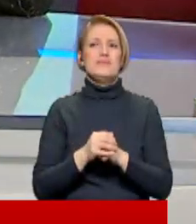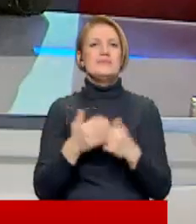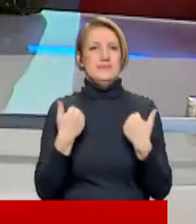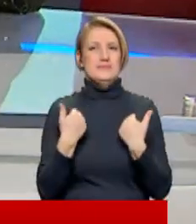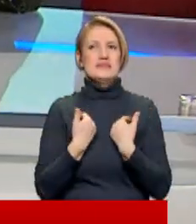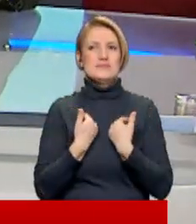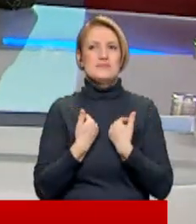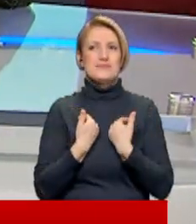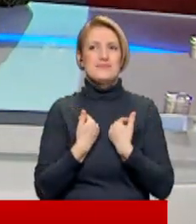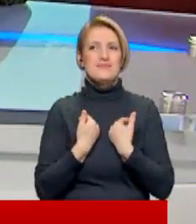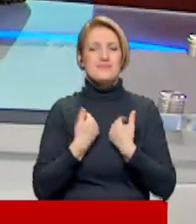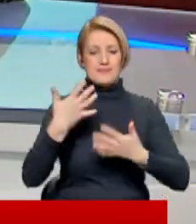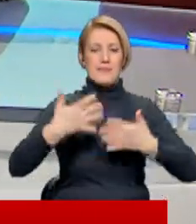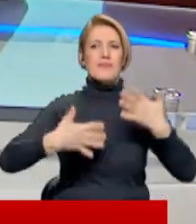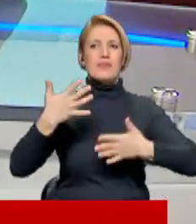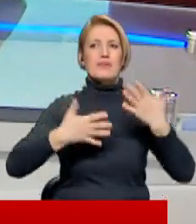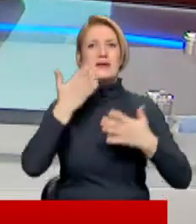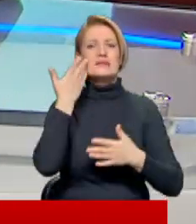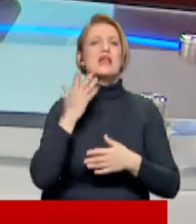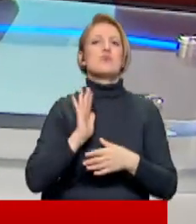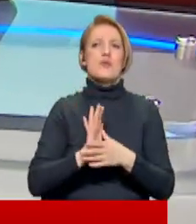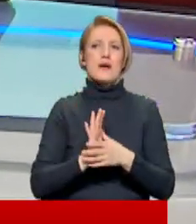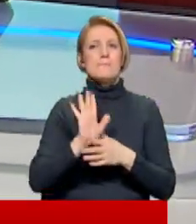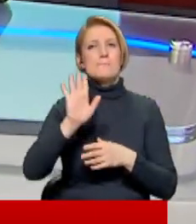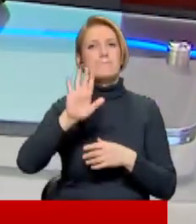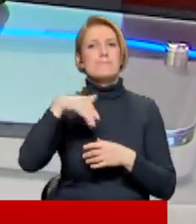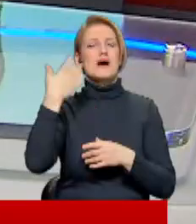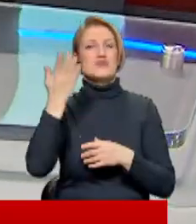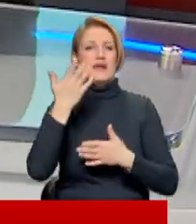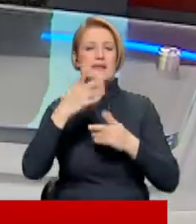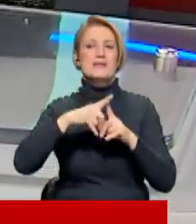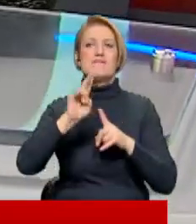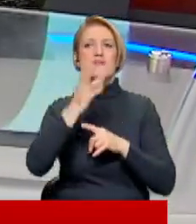Bizim televizyonları seyretmiyorlar. Başka televizyona